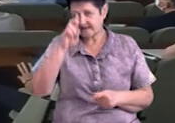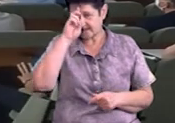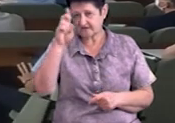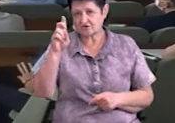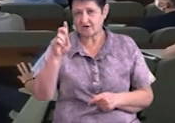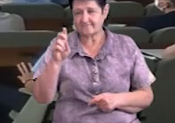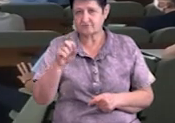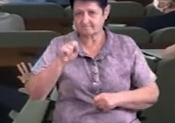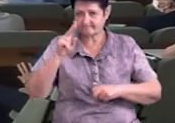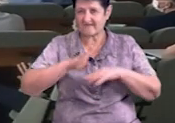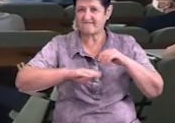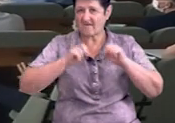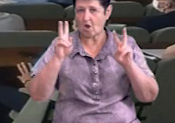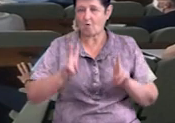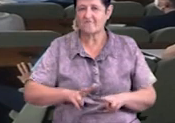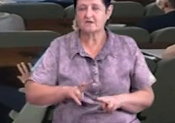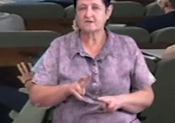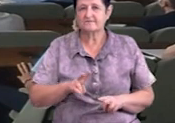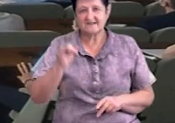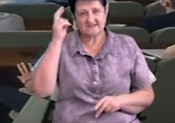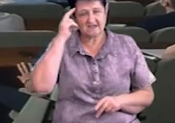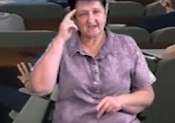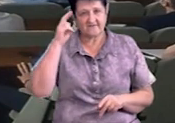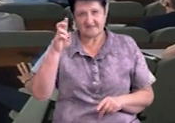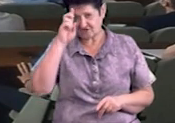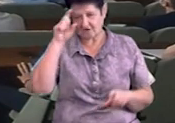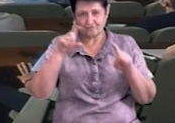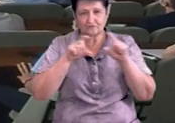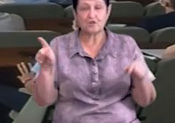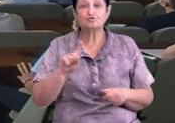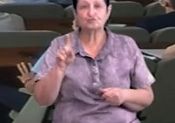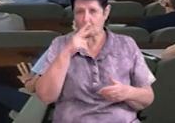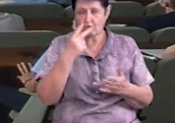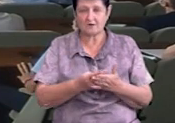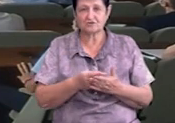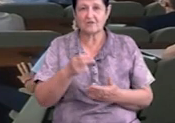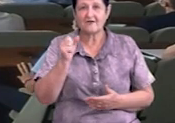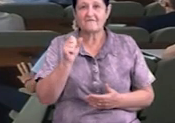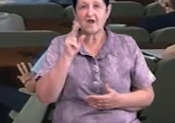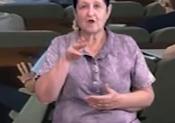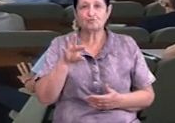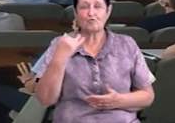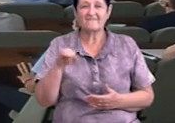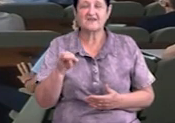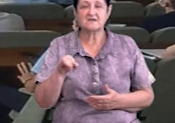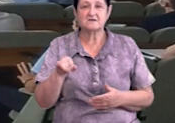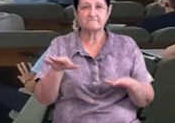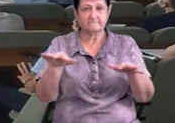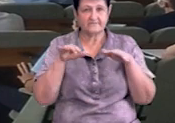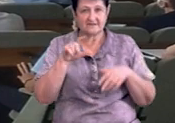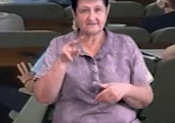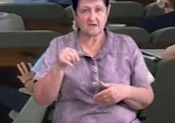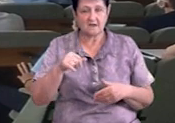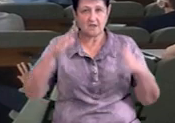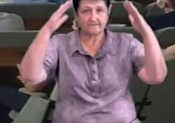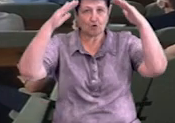фахової державної установи з Києва. Значить, що показало? В актовій залі висів підвісний потолок.